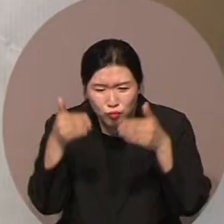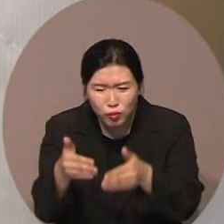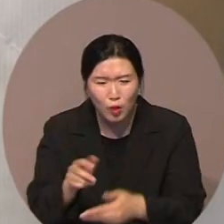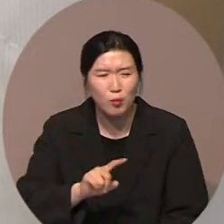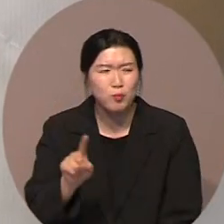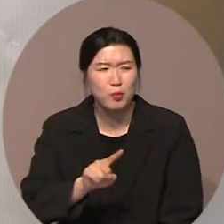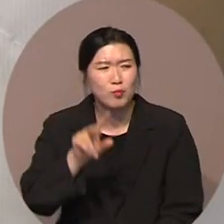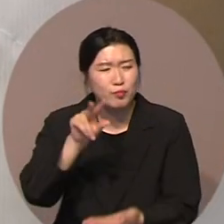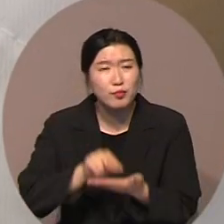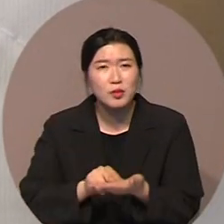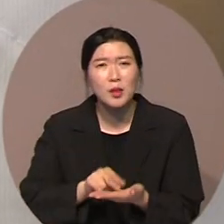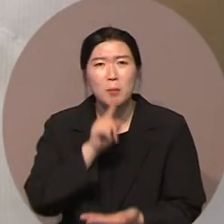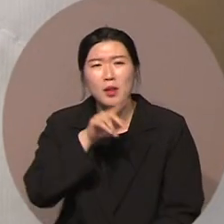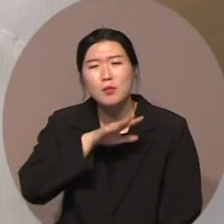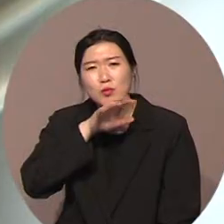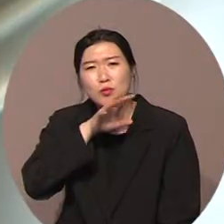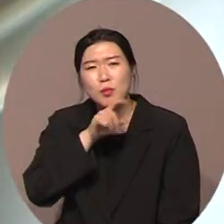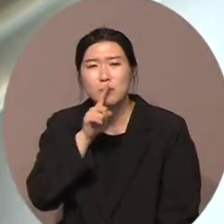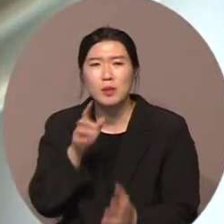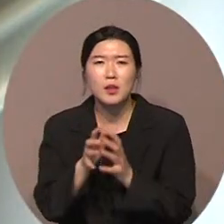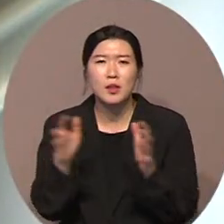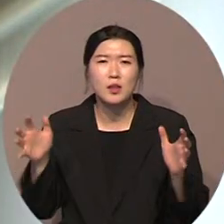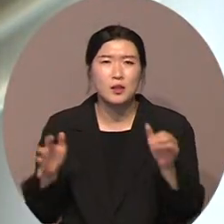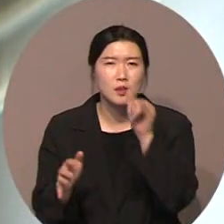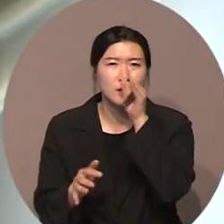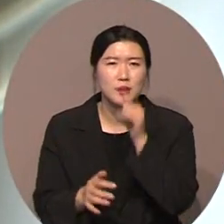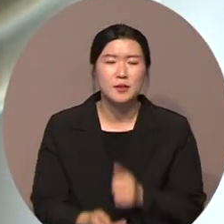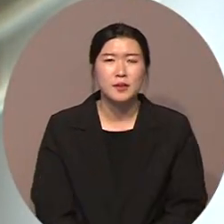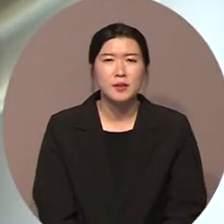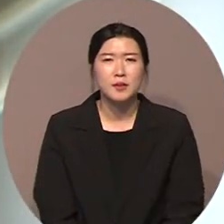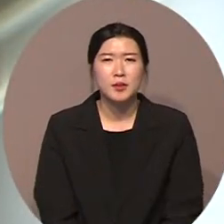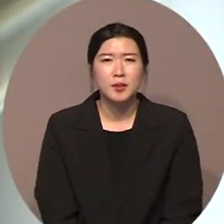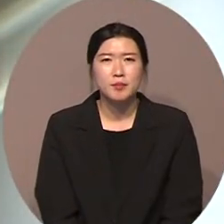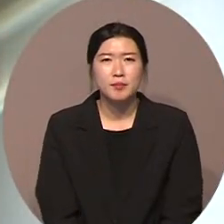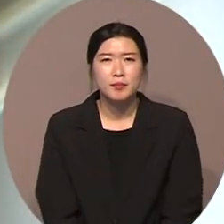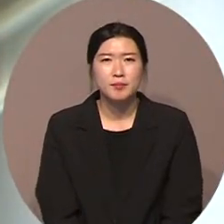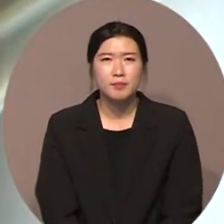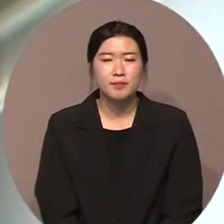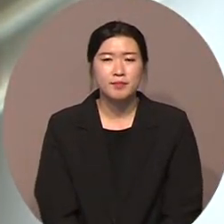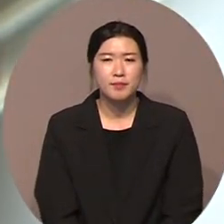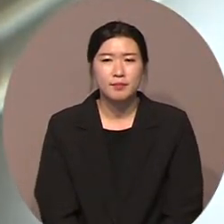부작용을 우려하는 목소리가 벌써 나오고 있습니다. MBC 뉴스 김유미입니다.